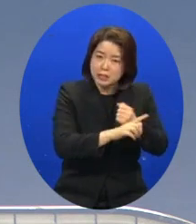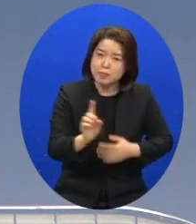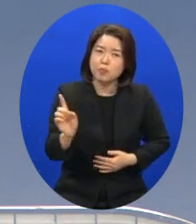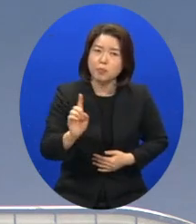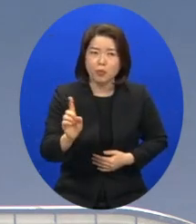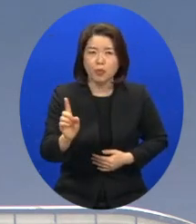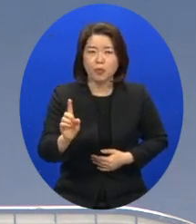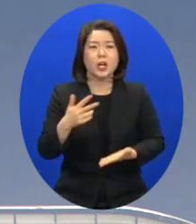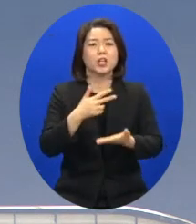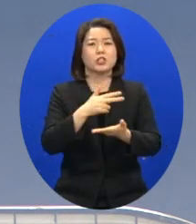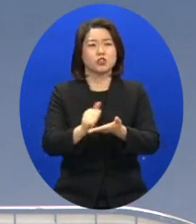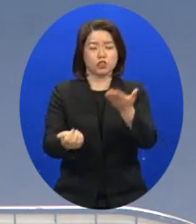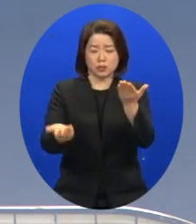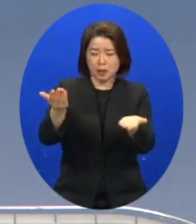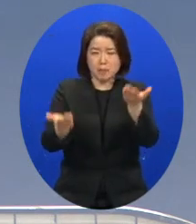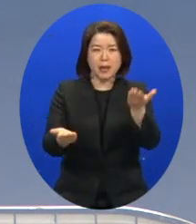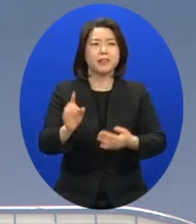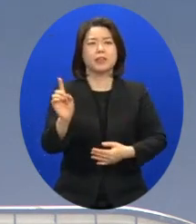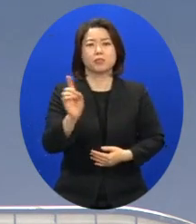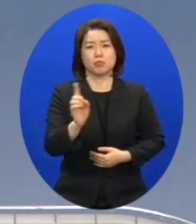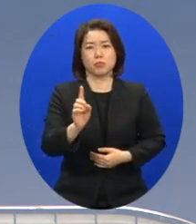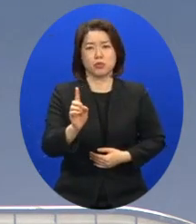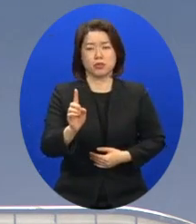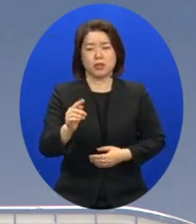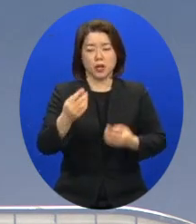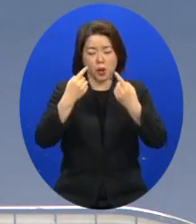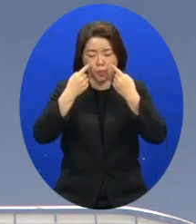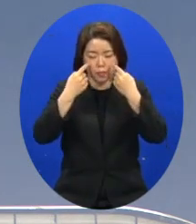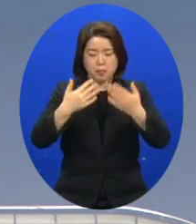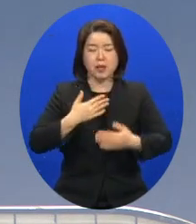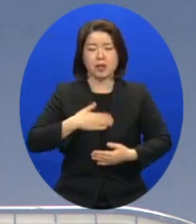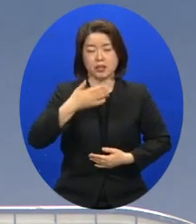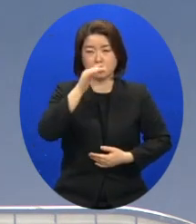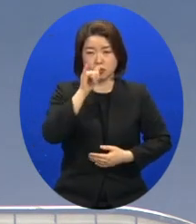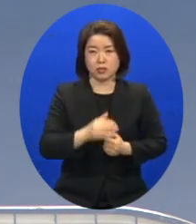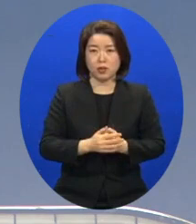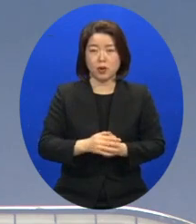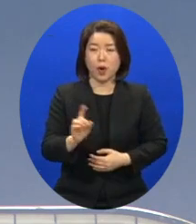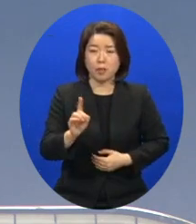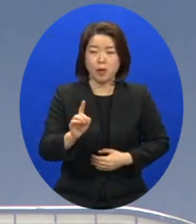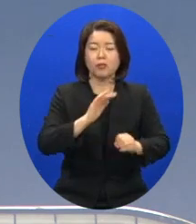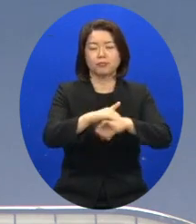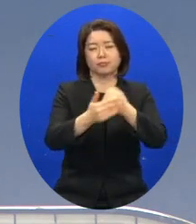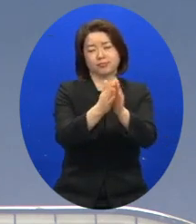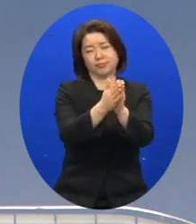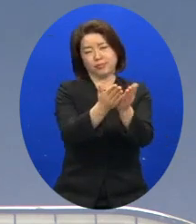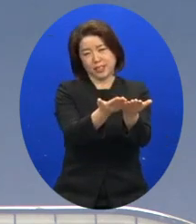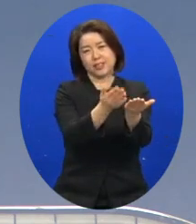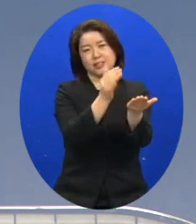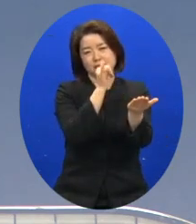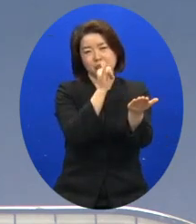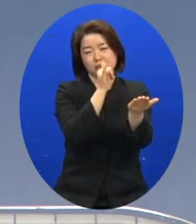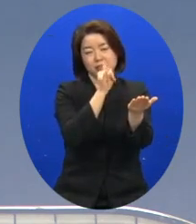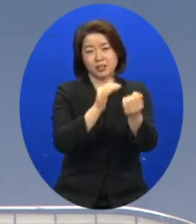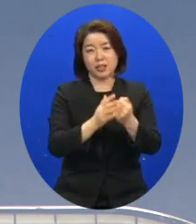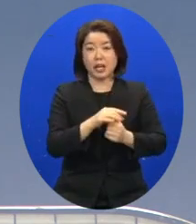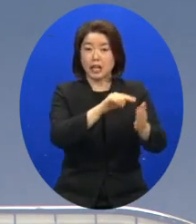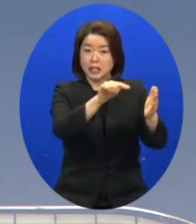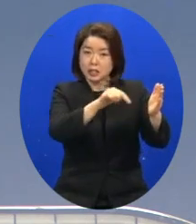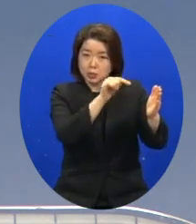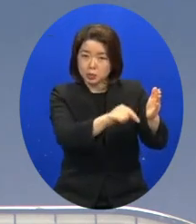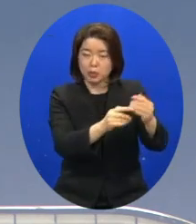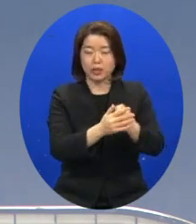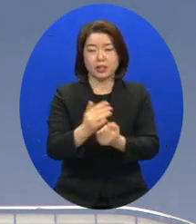주님의 판단은 도대체 무엇일 지 너무 분명합니다 성경책이 있습니다 이 성경책 속에